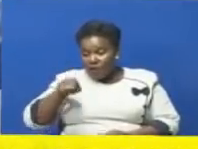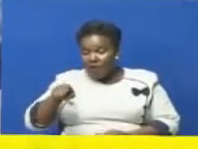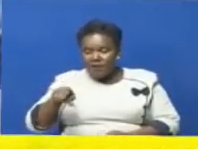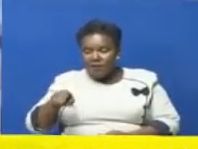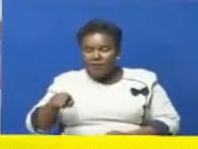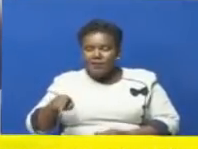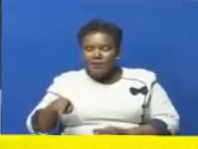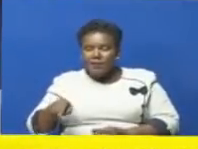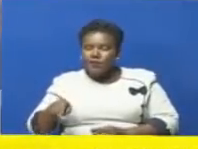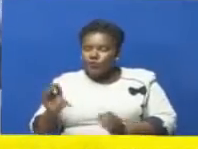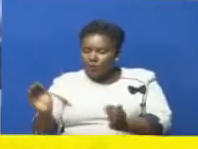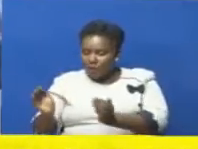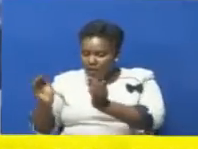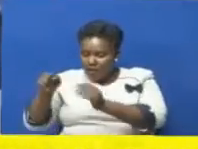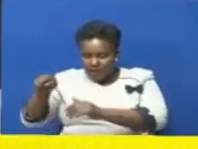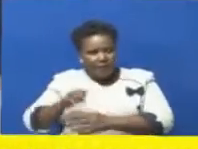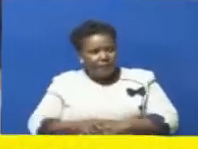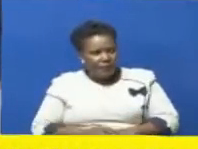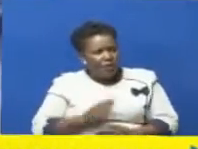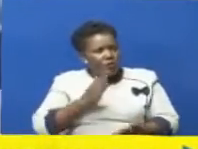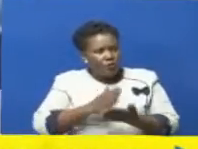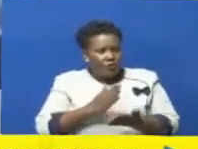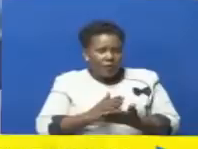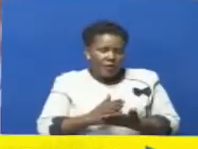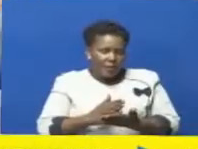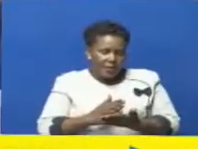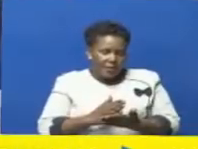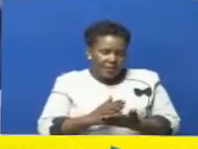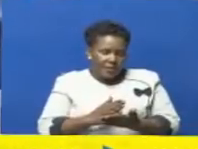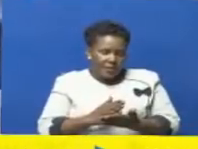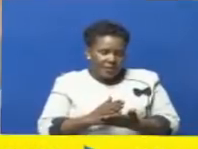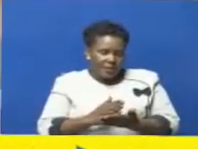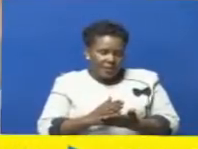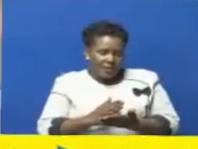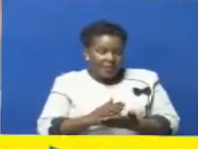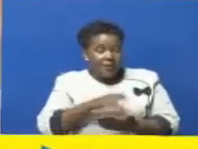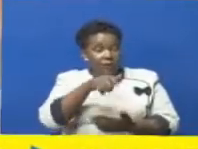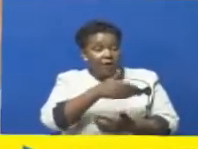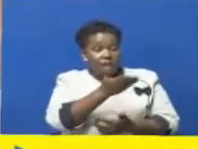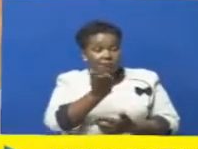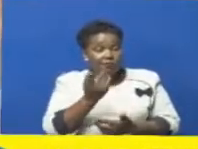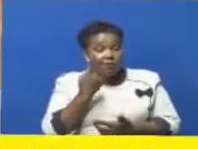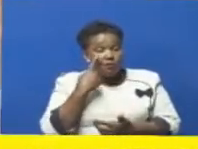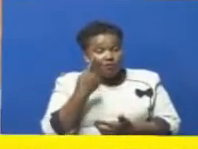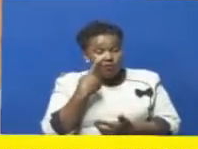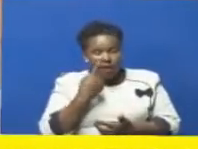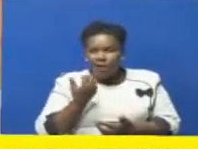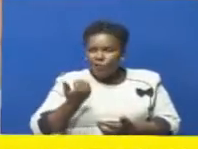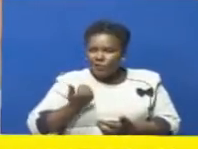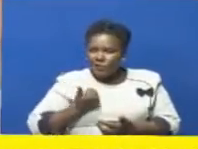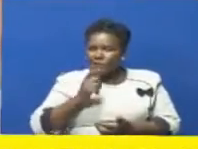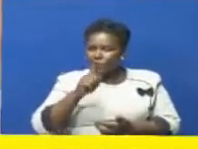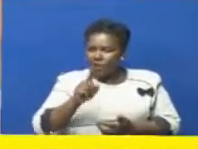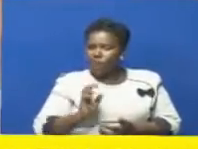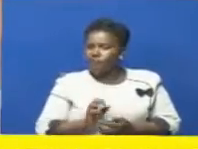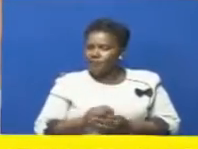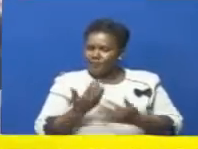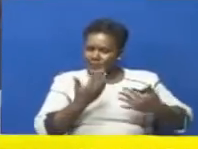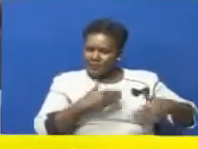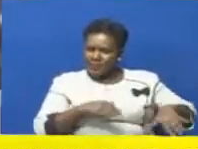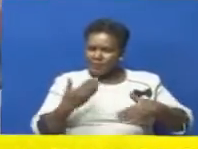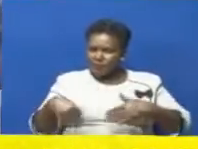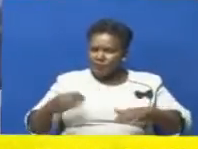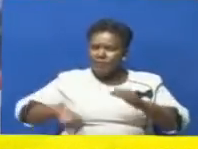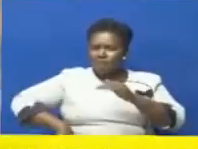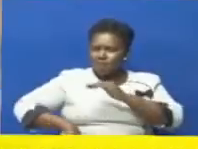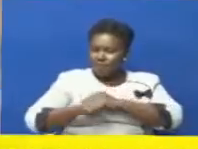huu na watu kujionea kwamba vijana wapo wanaweza kucheza mpira wa miguu vizuri, basi itakuwa ni chachu na hamasa